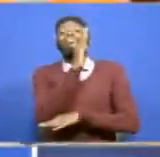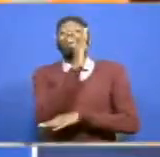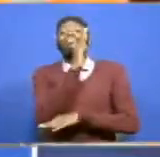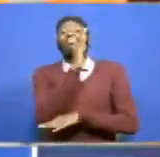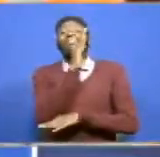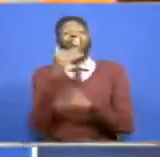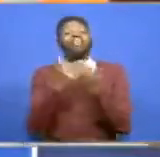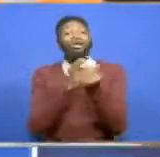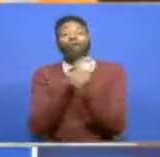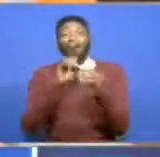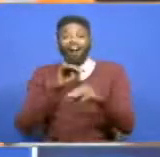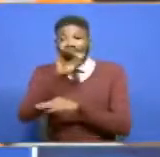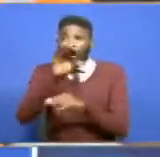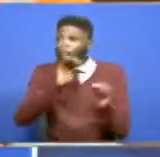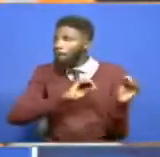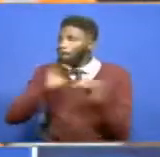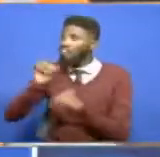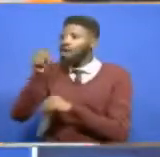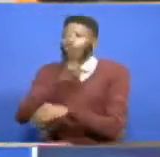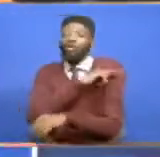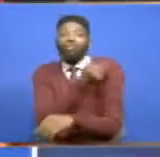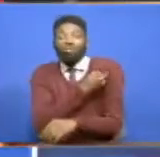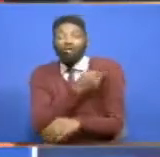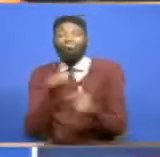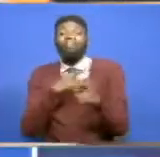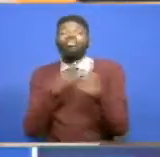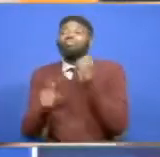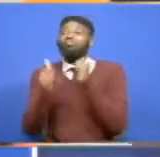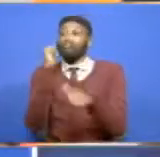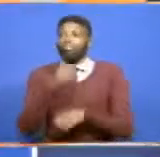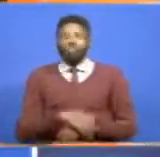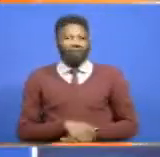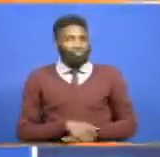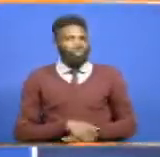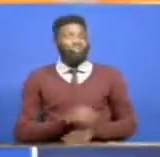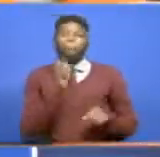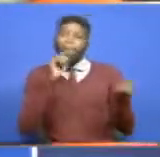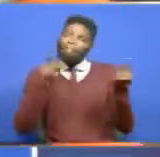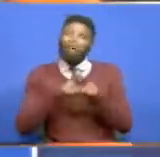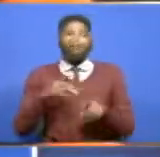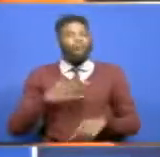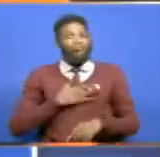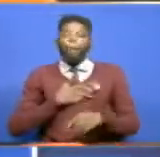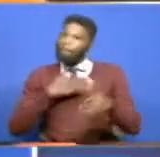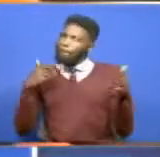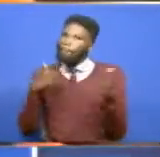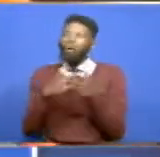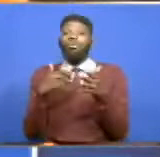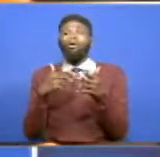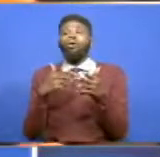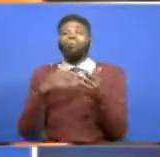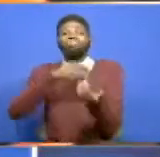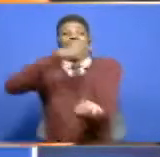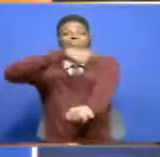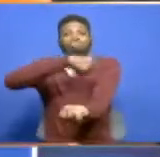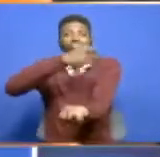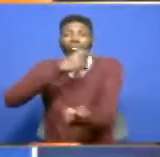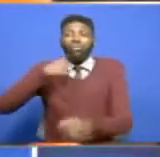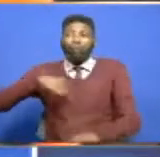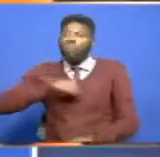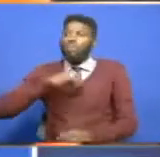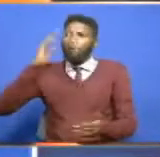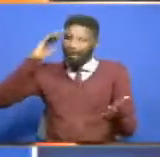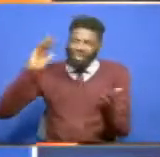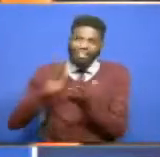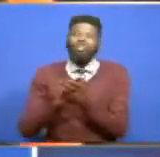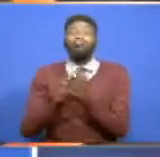denied. Zuiliwa, nilikataza. Kwa hivyo ndugu yangu, nimenyimwa nafasi ya kumtibu. Hivyo ndivyo tunavyoamini. Tunaamini kwamba sisi kama jamii,